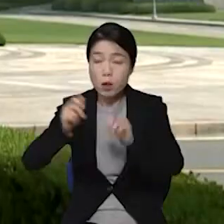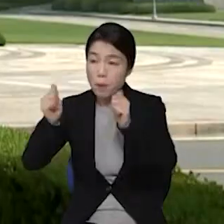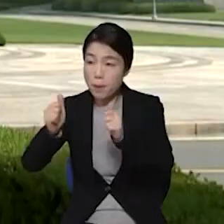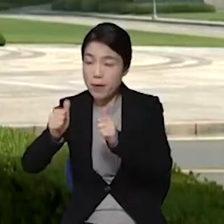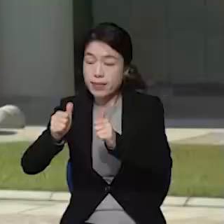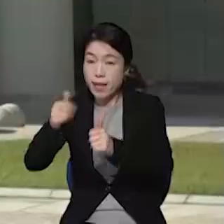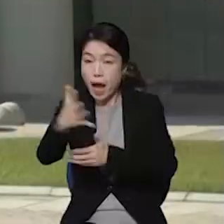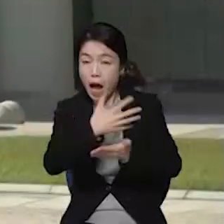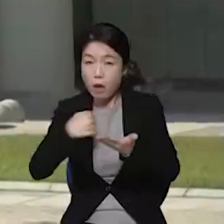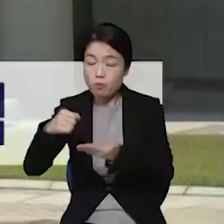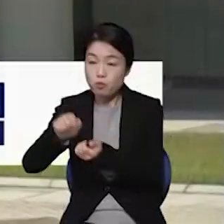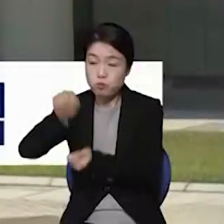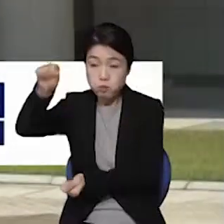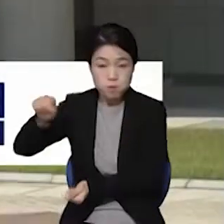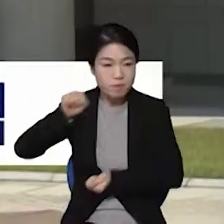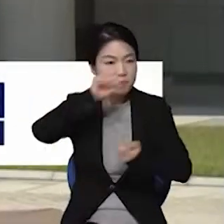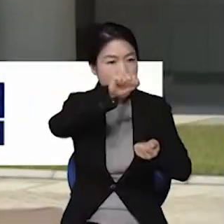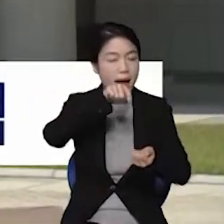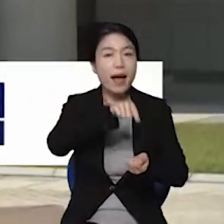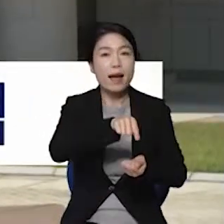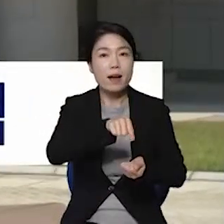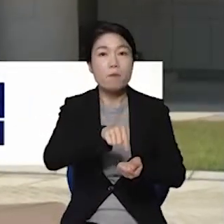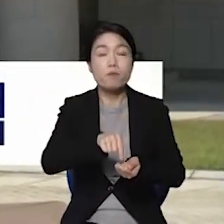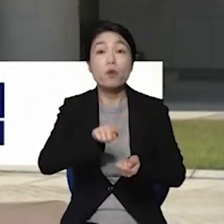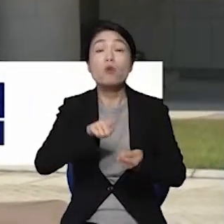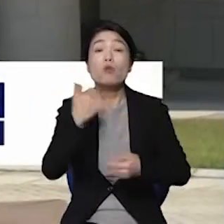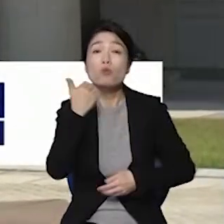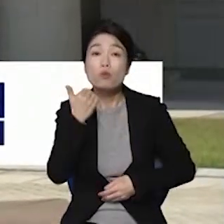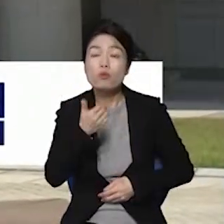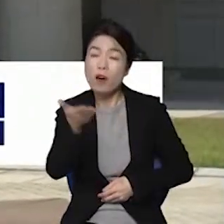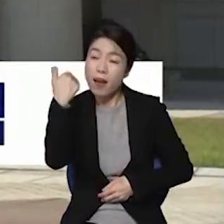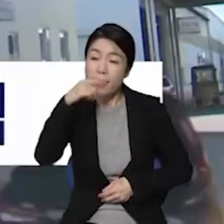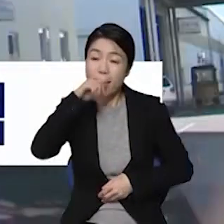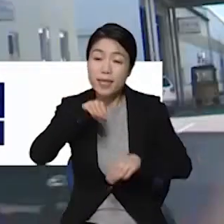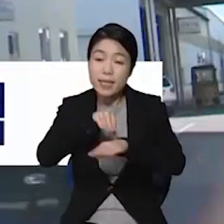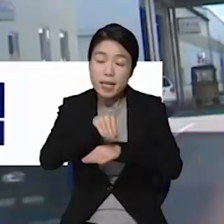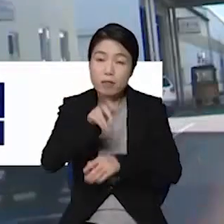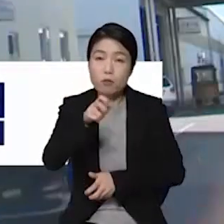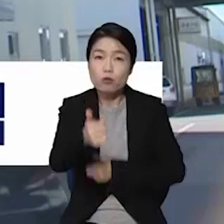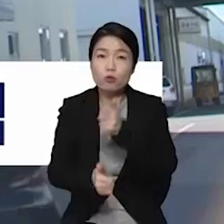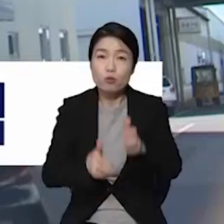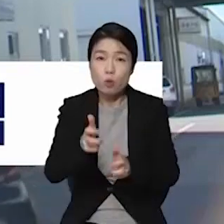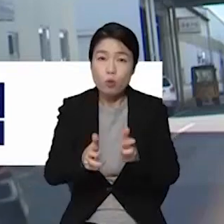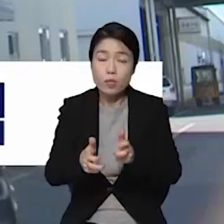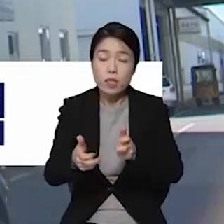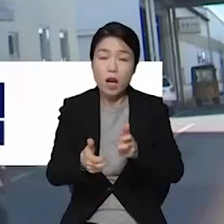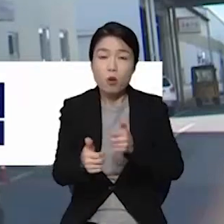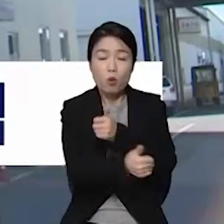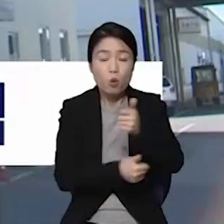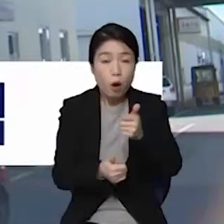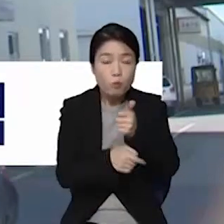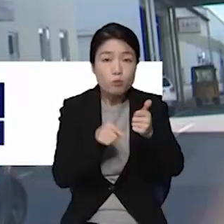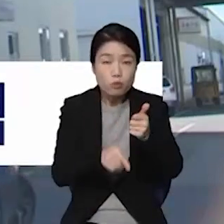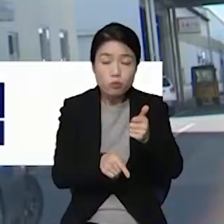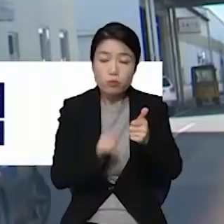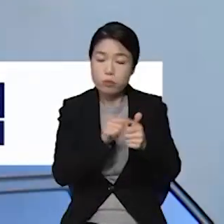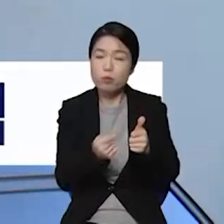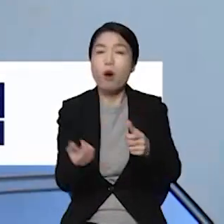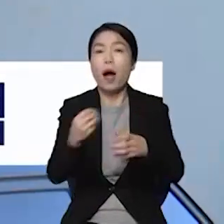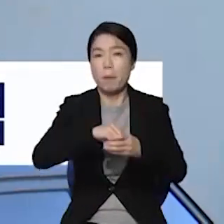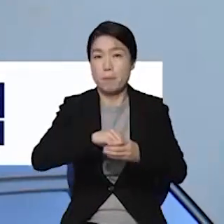법원으로부터 압수수색 영장을 발부받은 건데, 그 대상에는 전직 기아차 광주 공장 노조 간부 A씨도